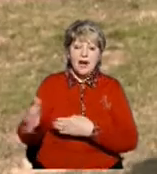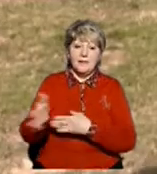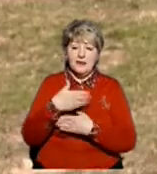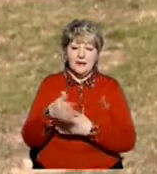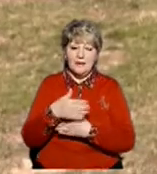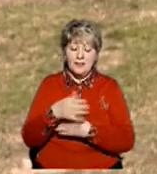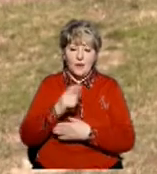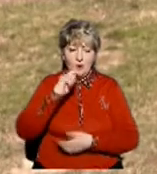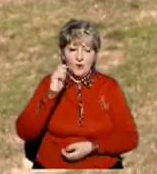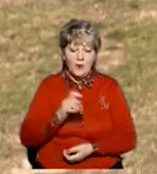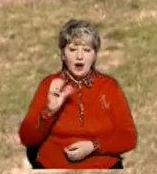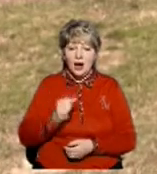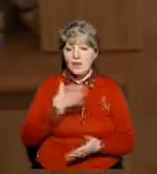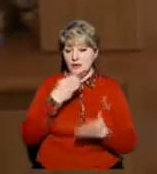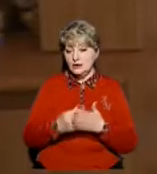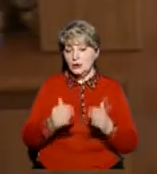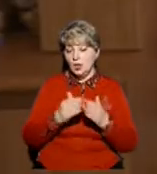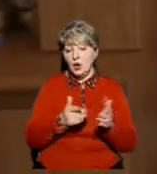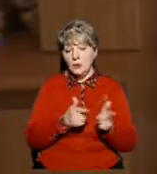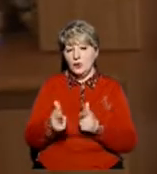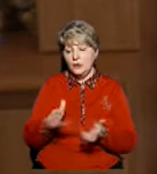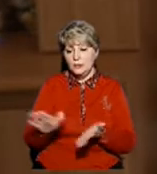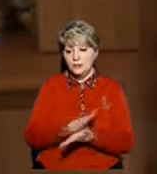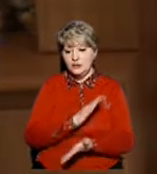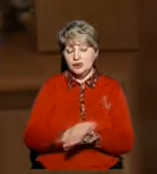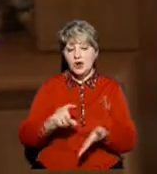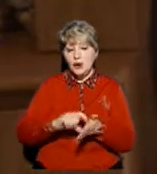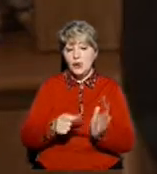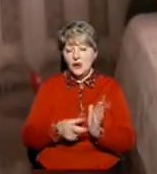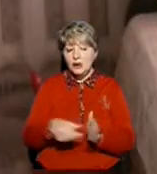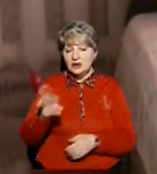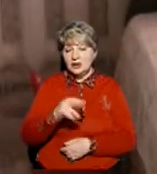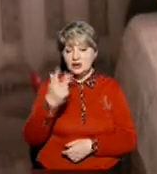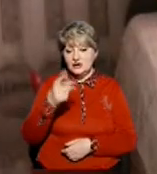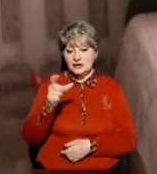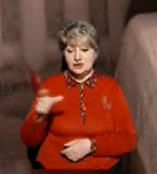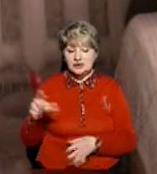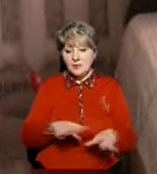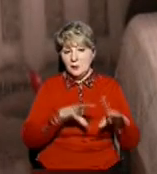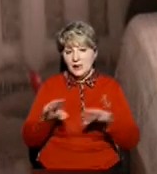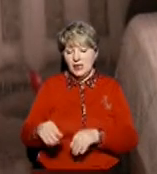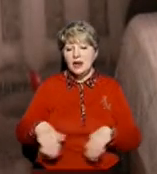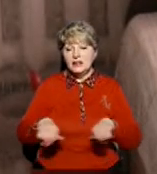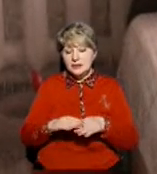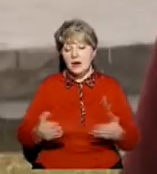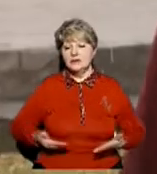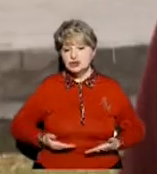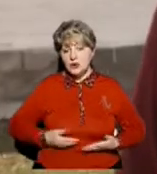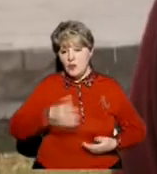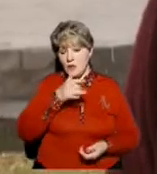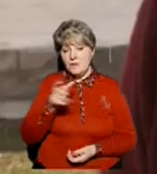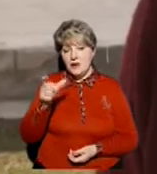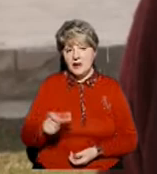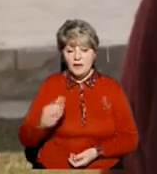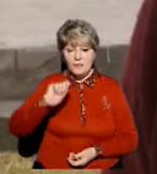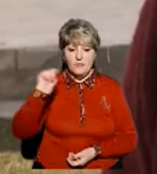український прапор, а у власному будинку приготували безкоштовну кімнату для 3 переселенців. Так переживаємо період війни, каже черкащанка